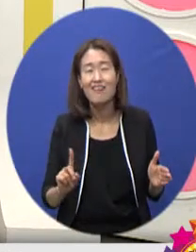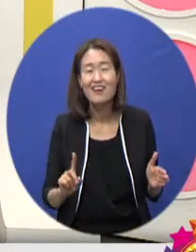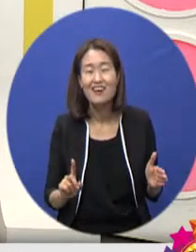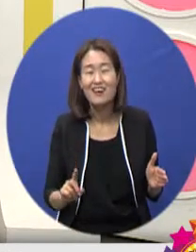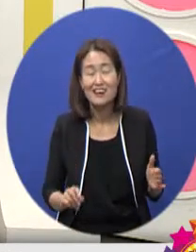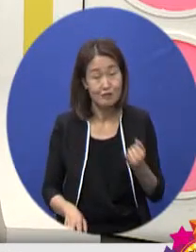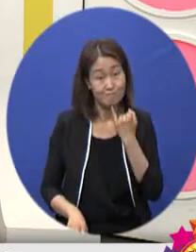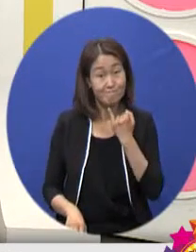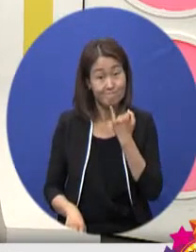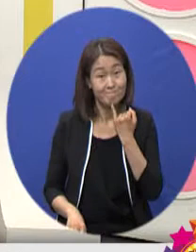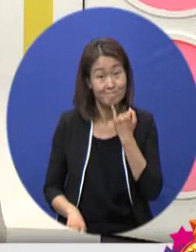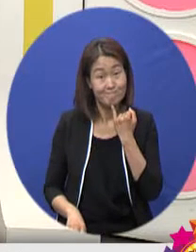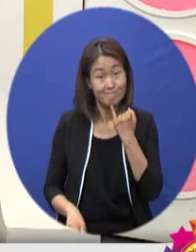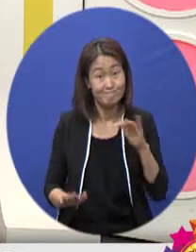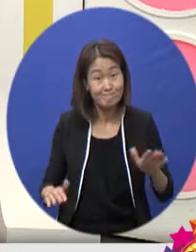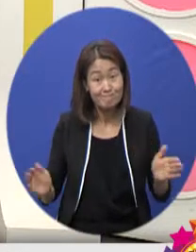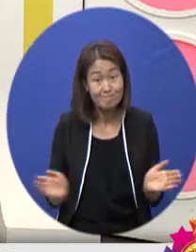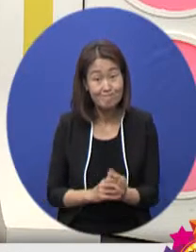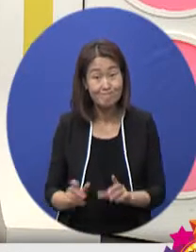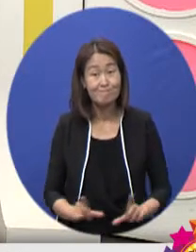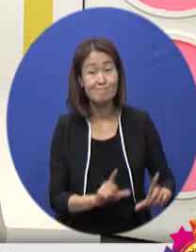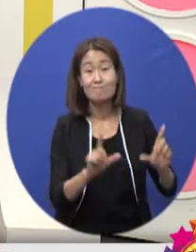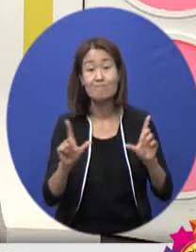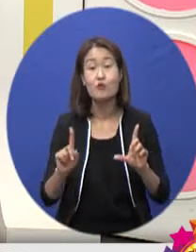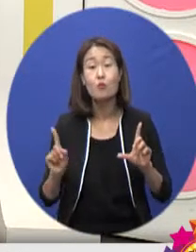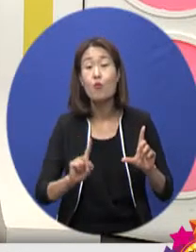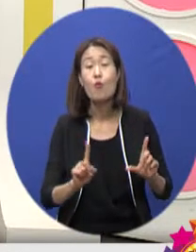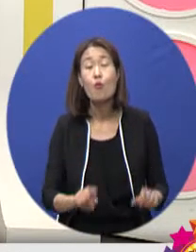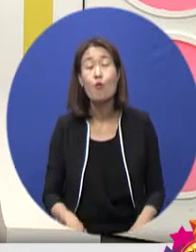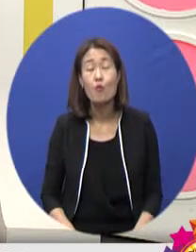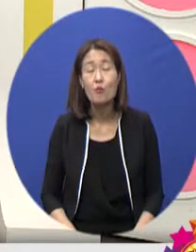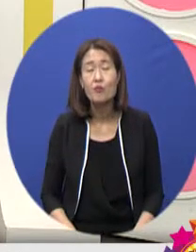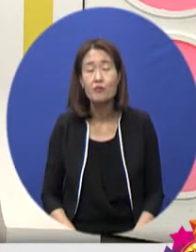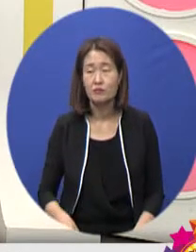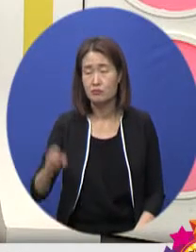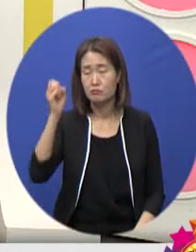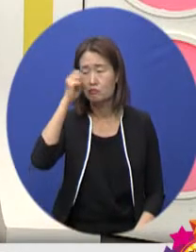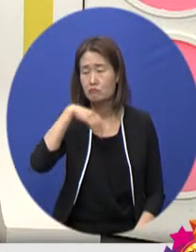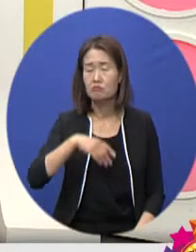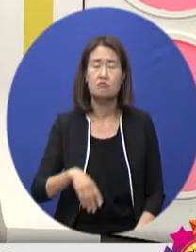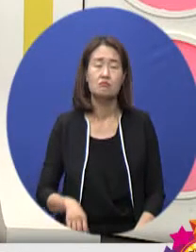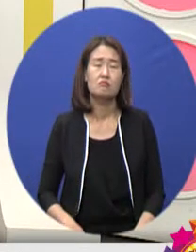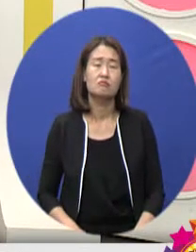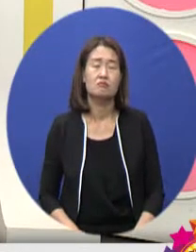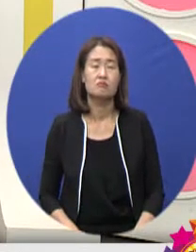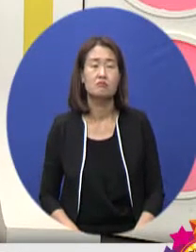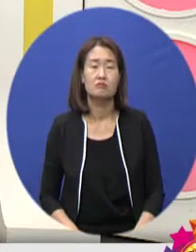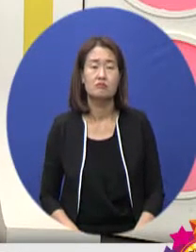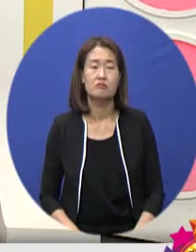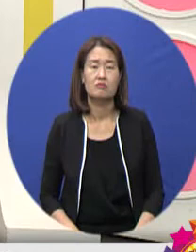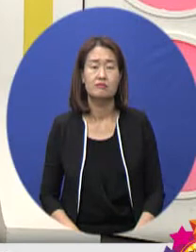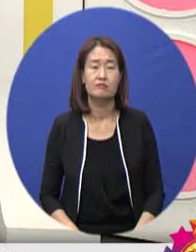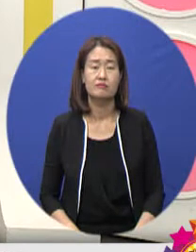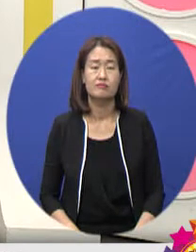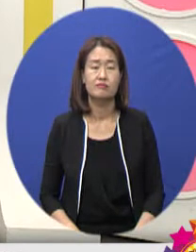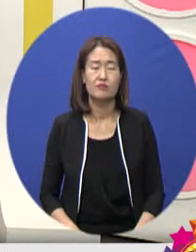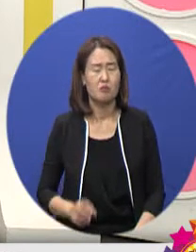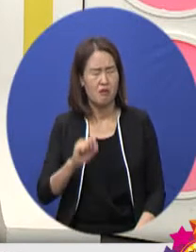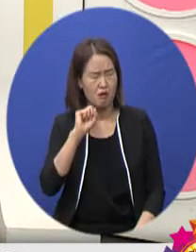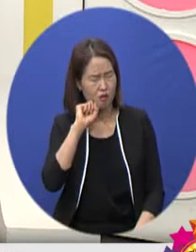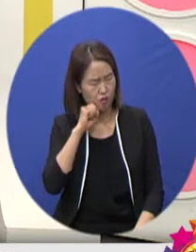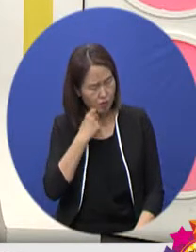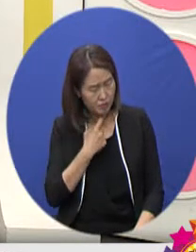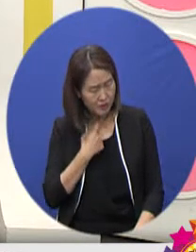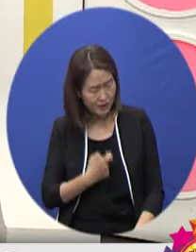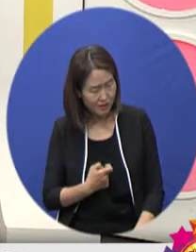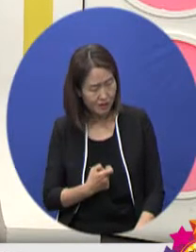같아요? 지금까지 살아오시면서? 그냥 좀 어려웠던 적이